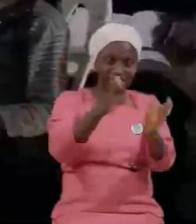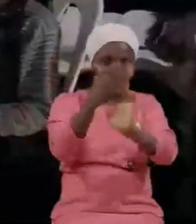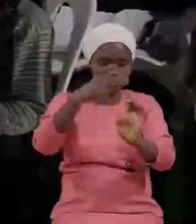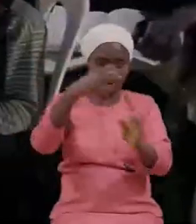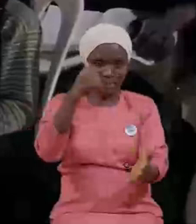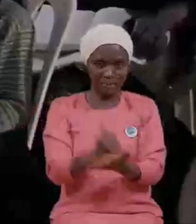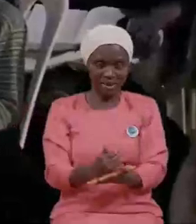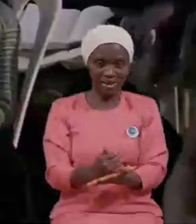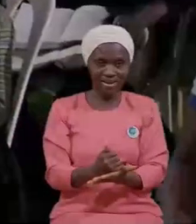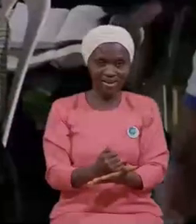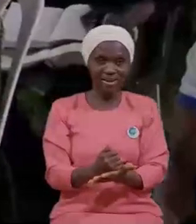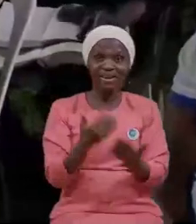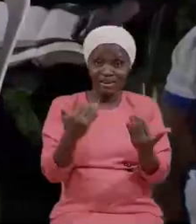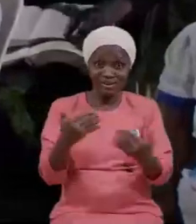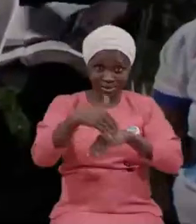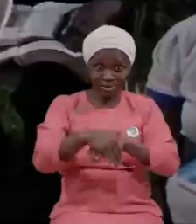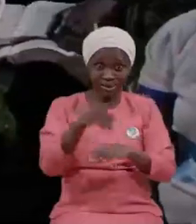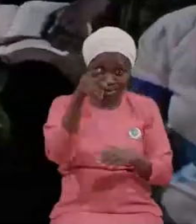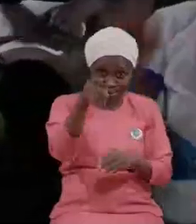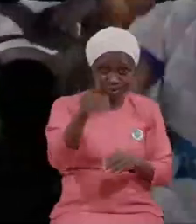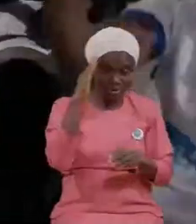Ce soir, tu vas progresser